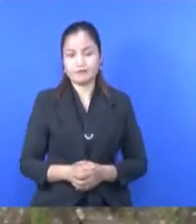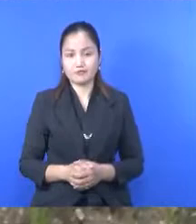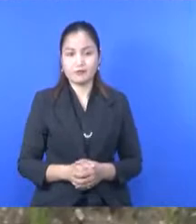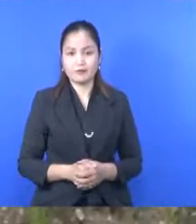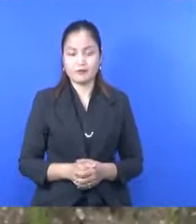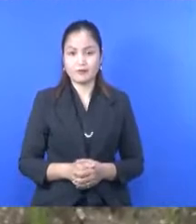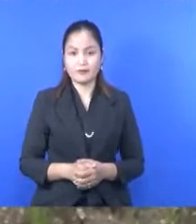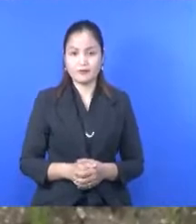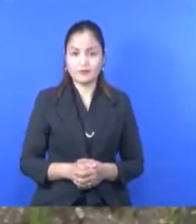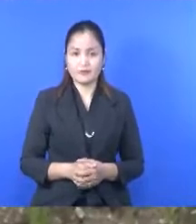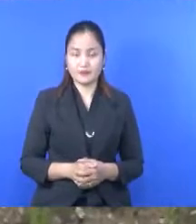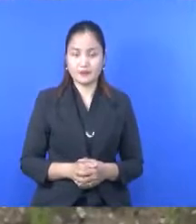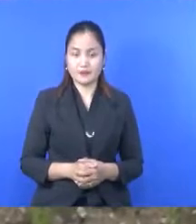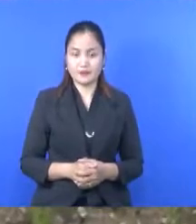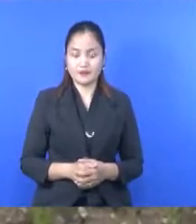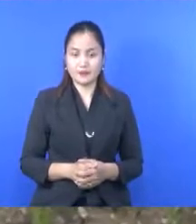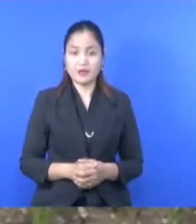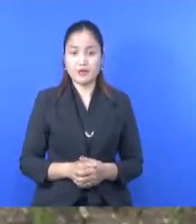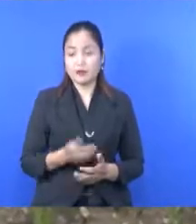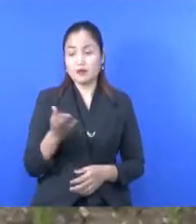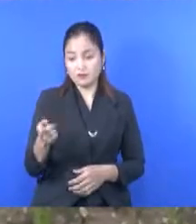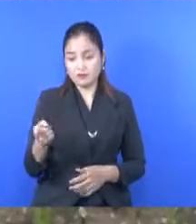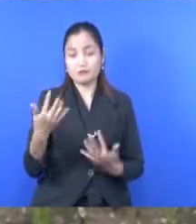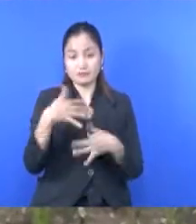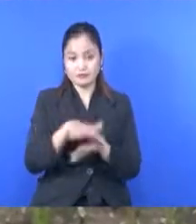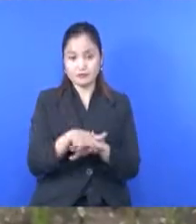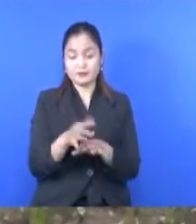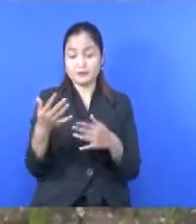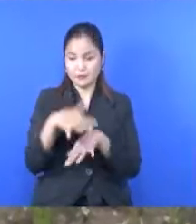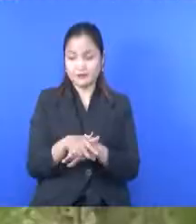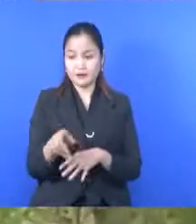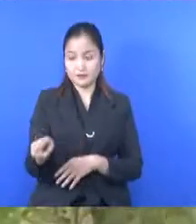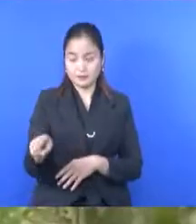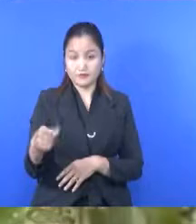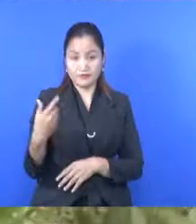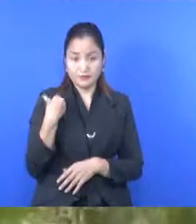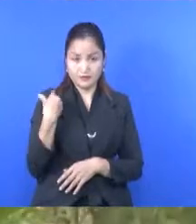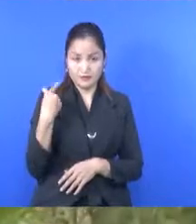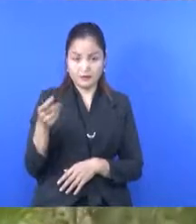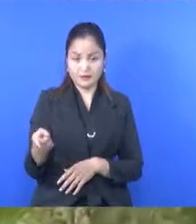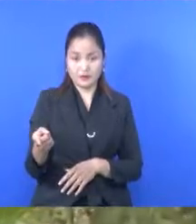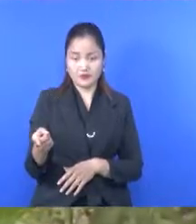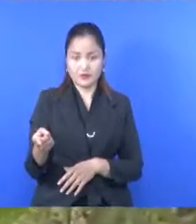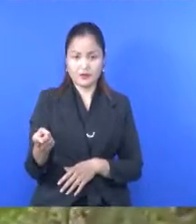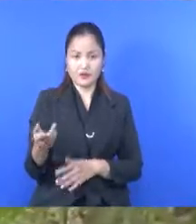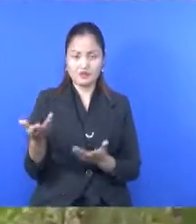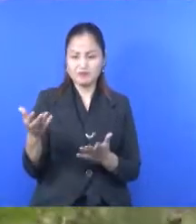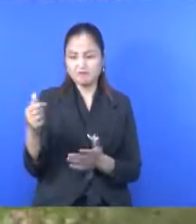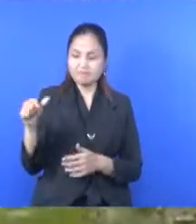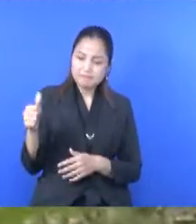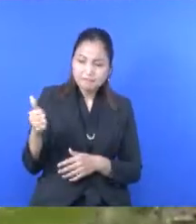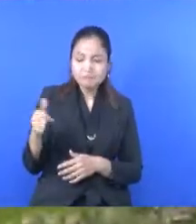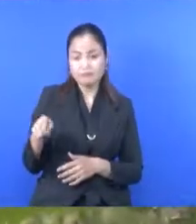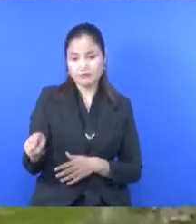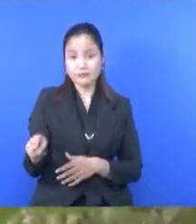នេះនេះនេះតែយ៉ងកៅអានេះវាមានលាយចឹងអារយងកៅនេះវារៀងអន់ដោយសារវា